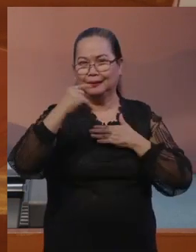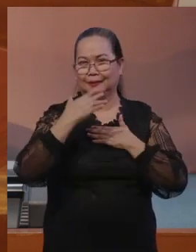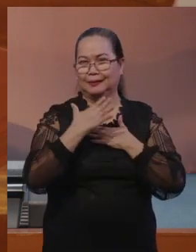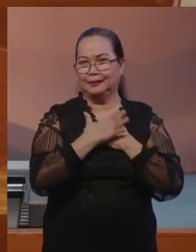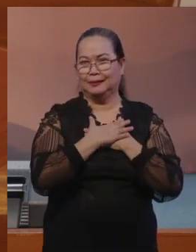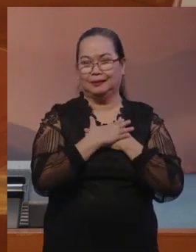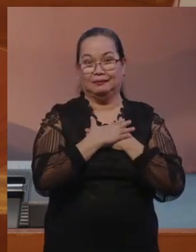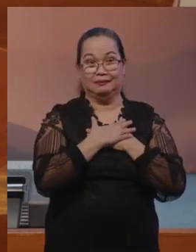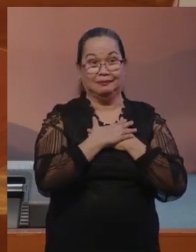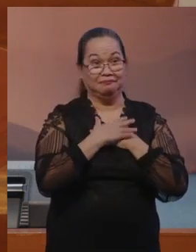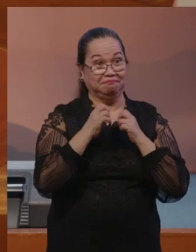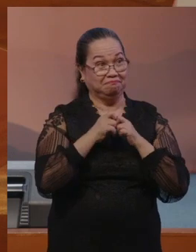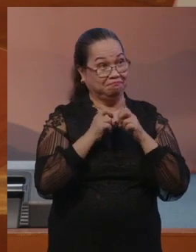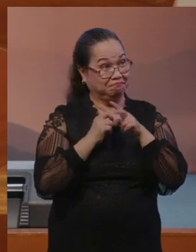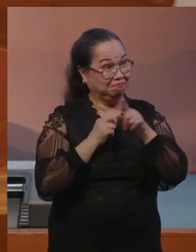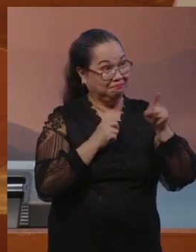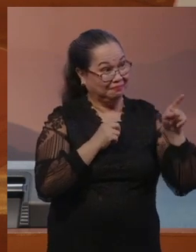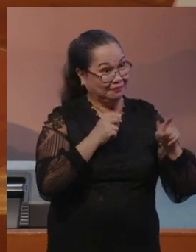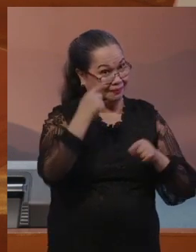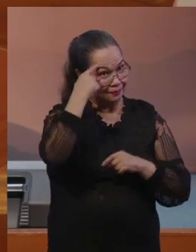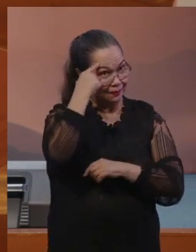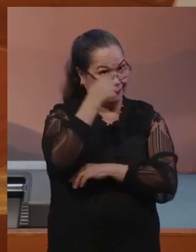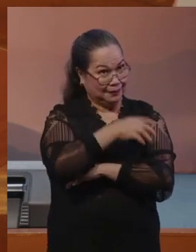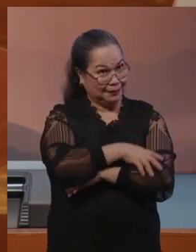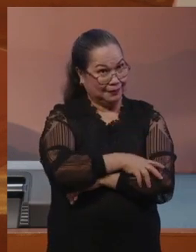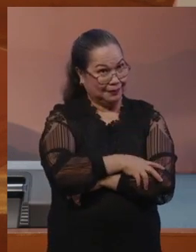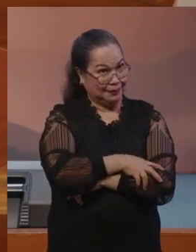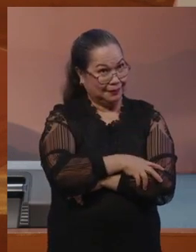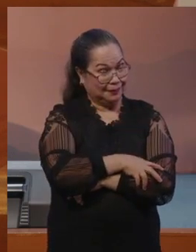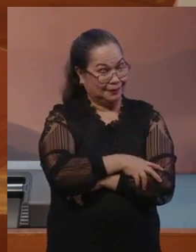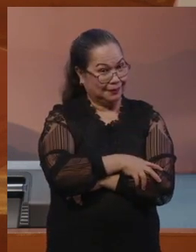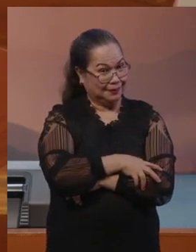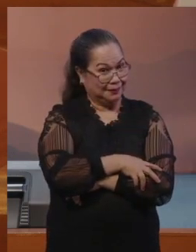Kaya kung meron kayong iniisip na